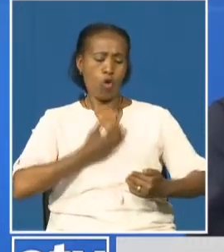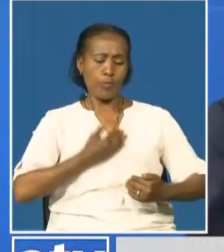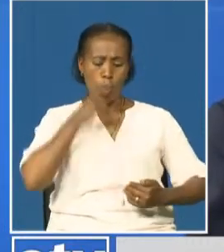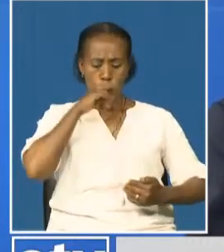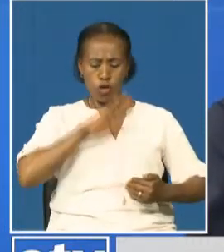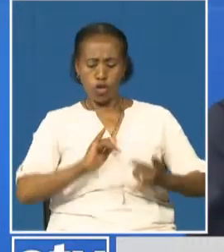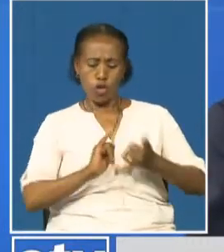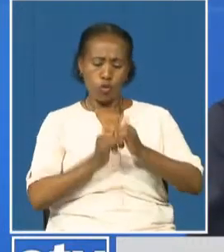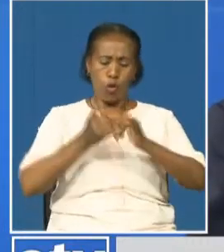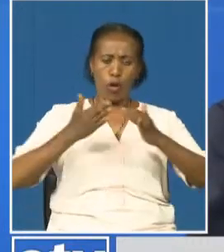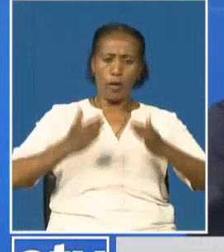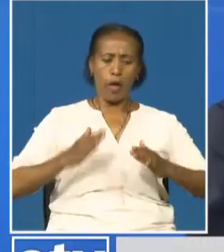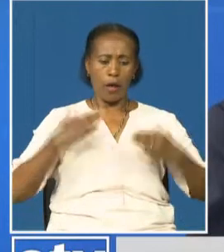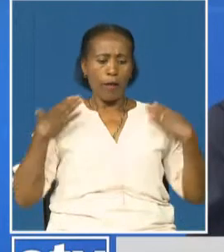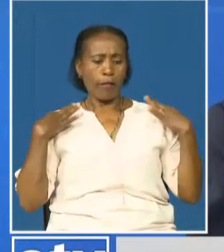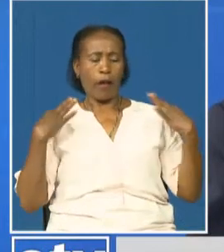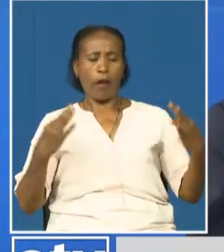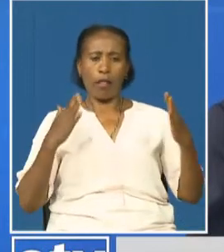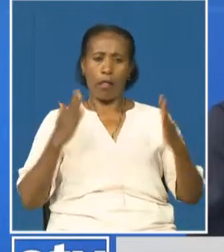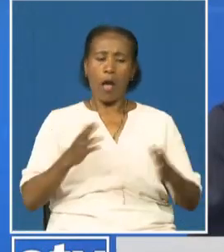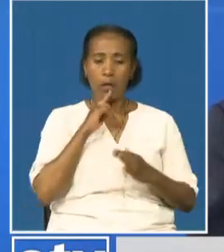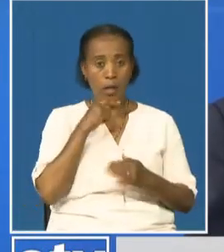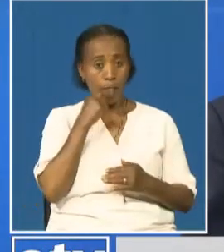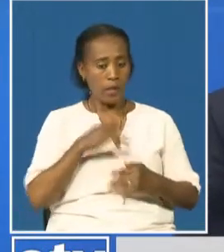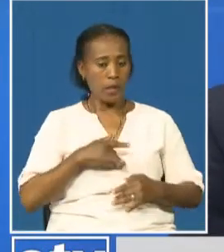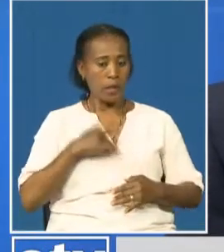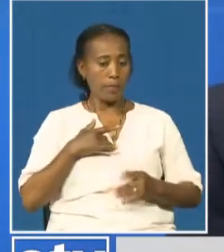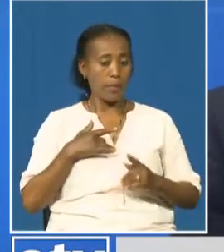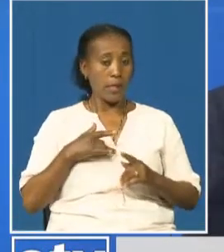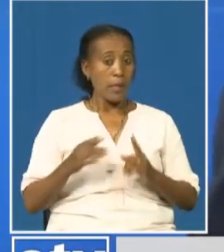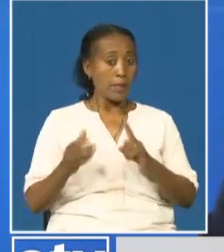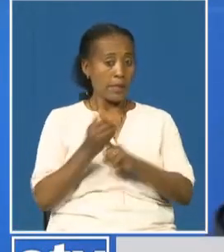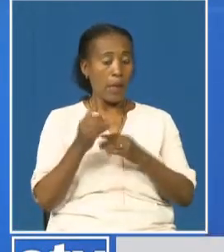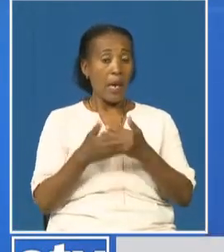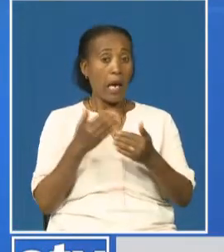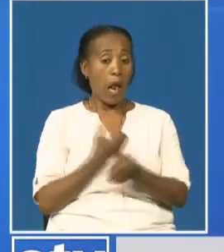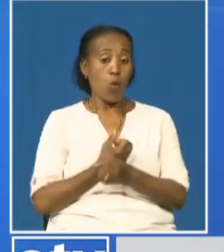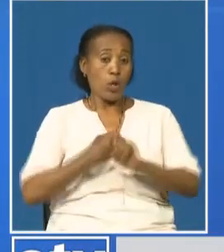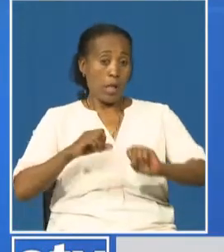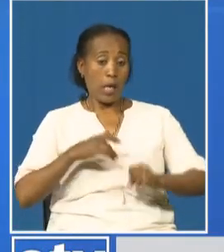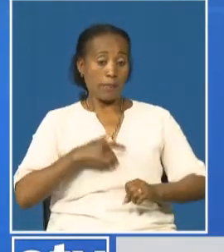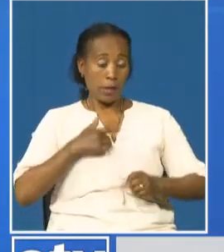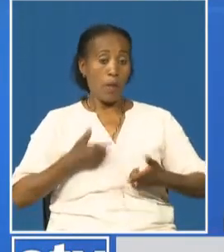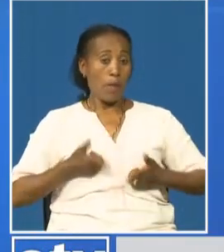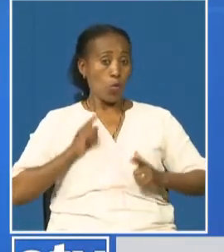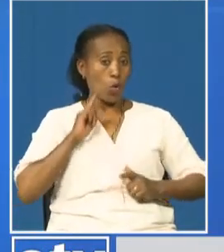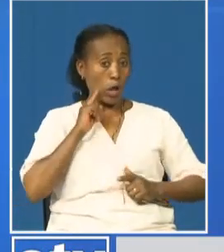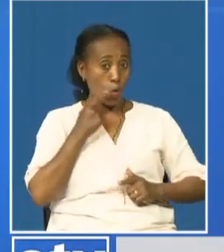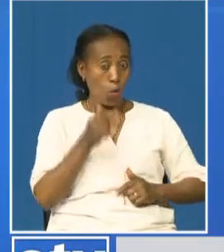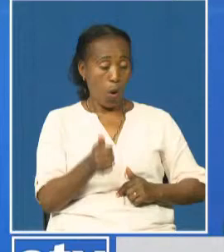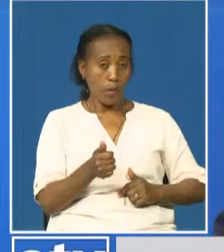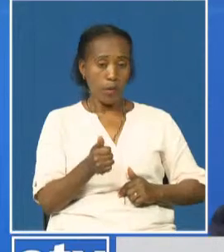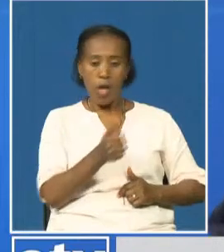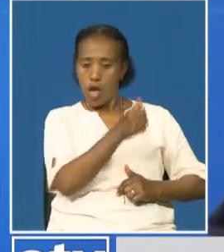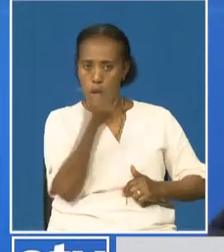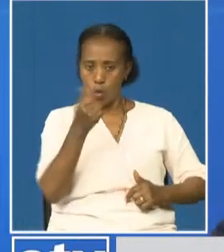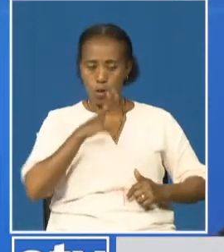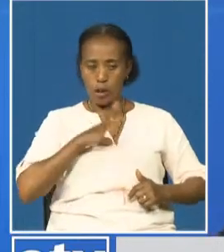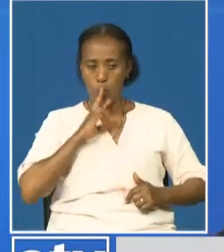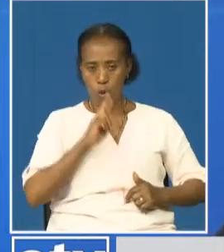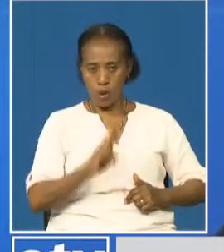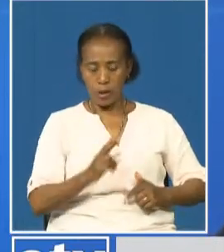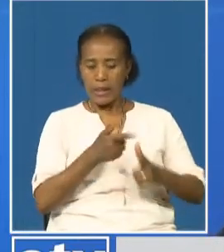ነኝ ስፖርተኛ ነኝ ጤናማ ነኝ የሚል ስሜት ቢይዘኝ በቀላሉ ድናለሁ የሚል ስሜት እንኳን ቢኖራቸው ለሌሎች